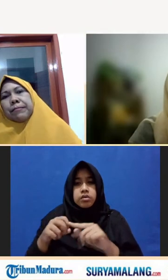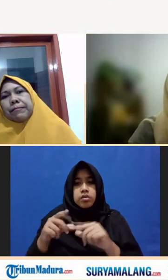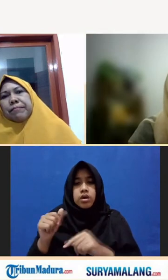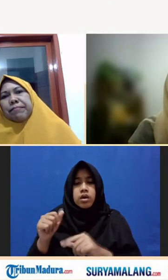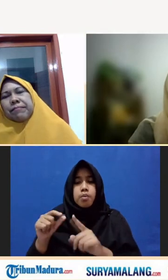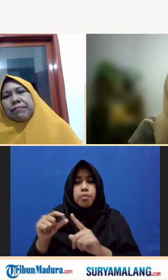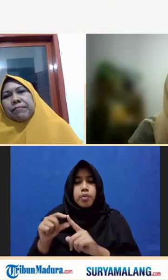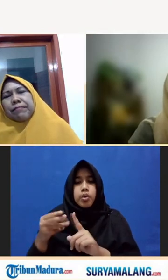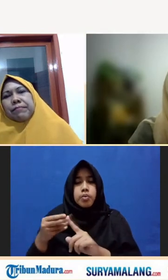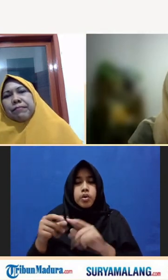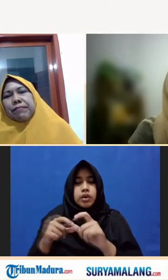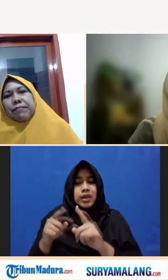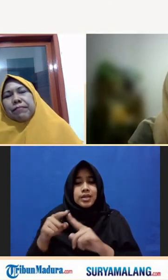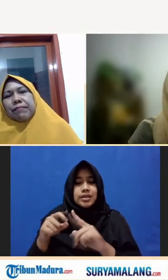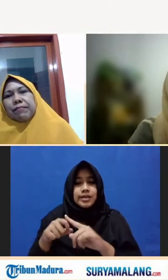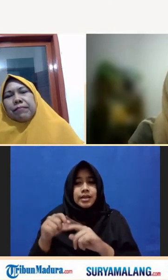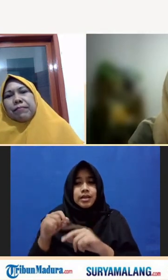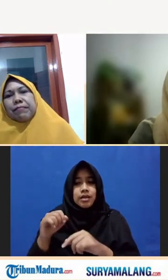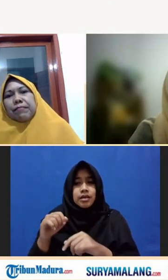bermasalah. Vestibular,